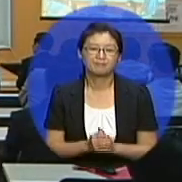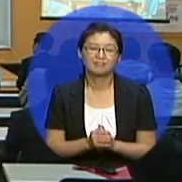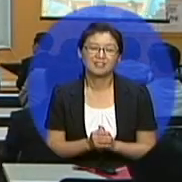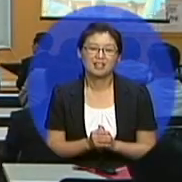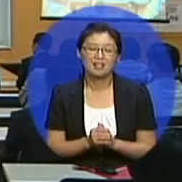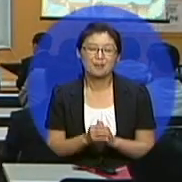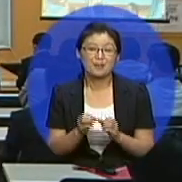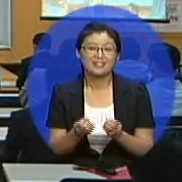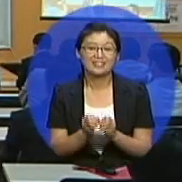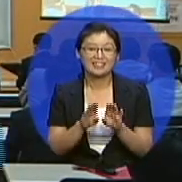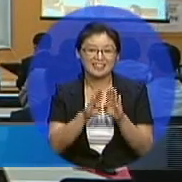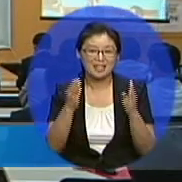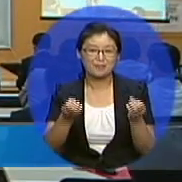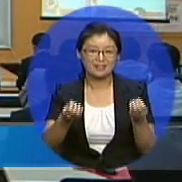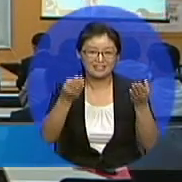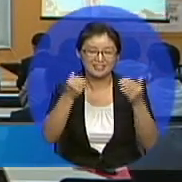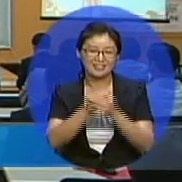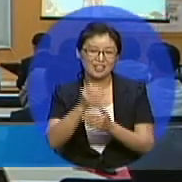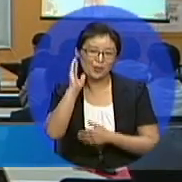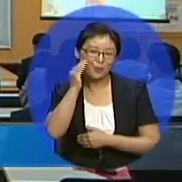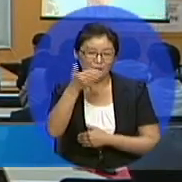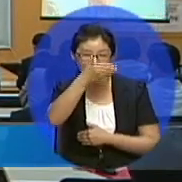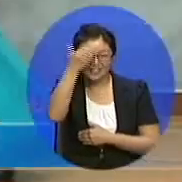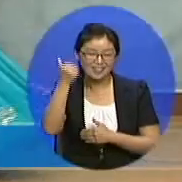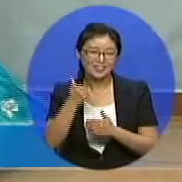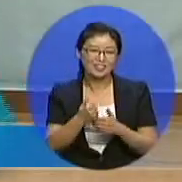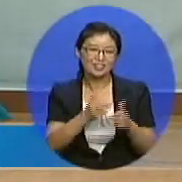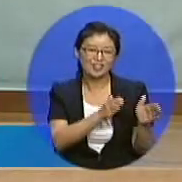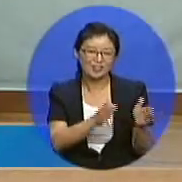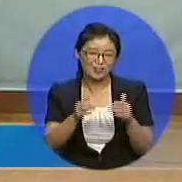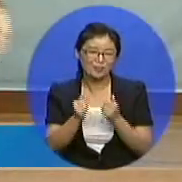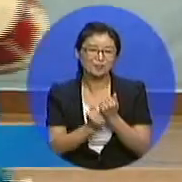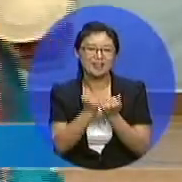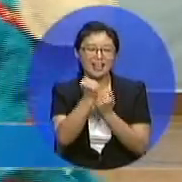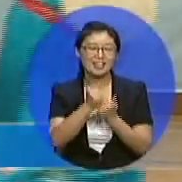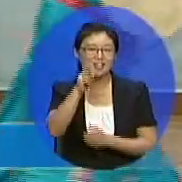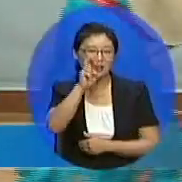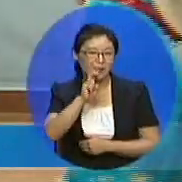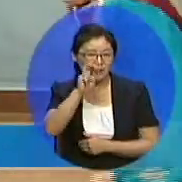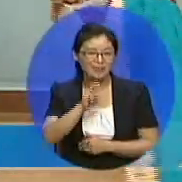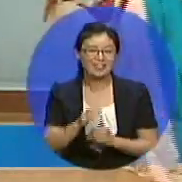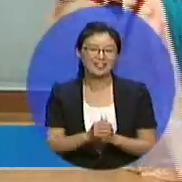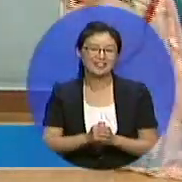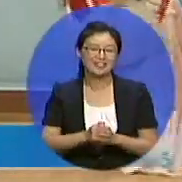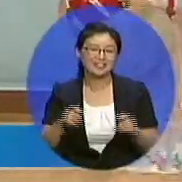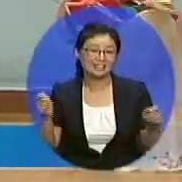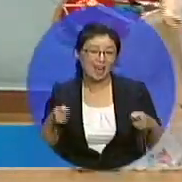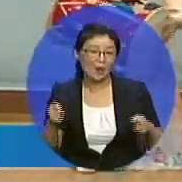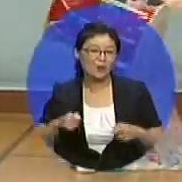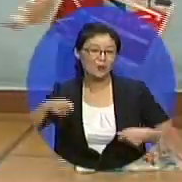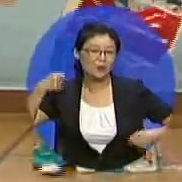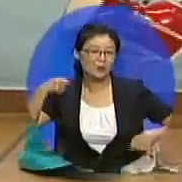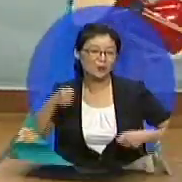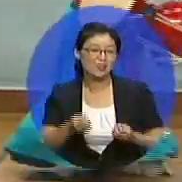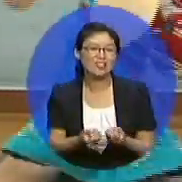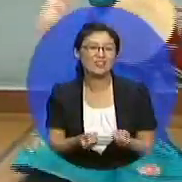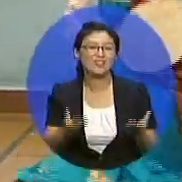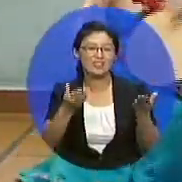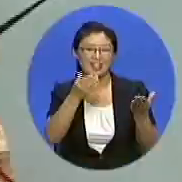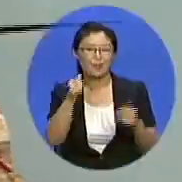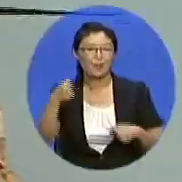한편 개막식에서는 농아 청년들이 함께 준비한 캠프송 단체 합창 공연과 장고춤 등 축하 공연이